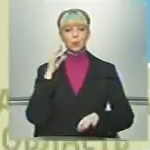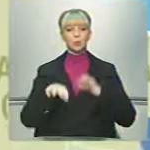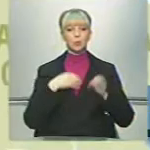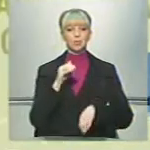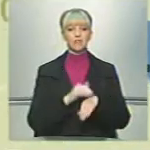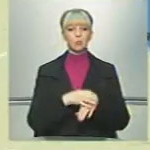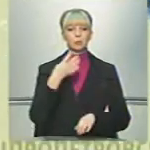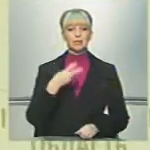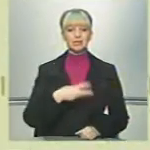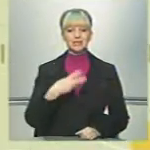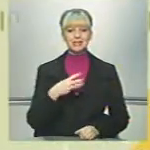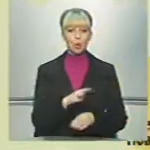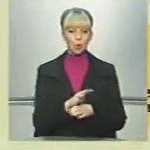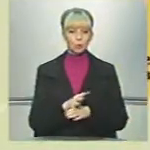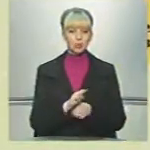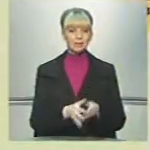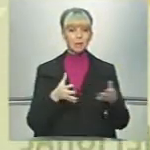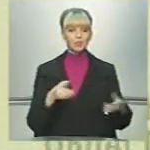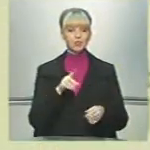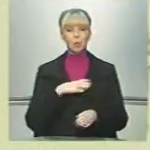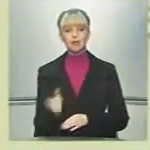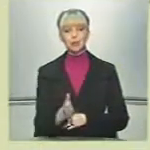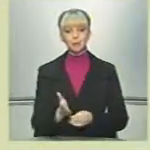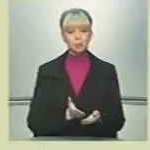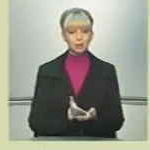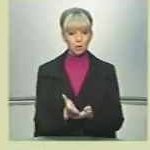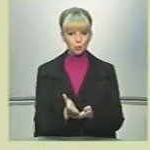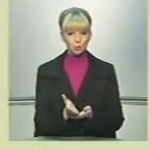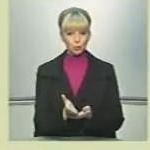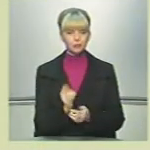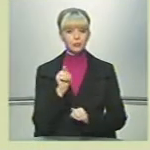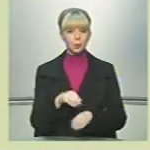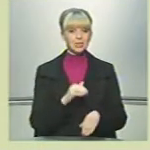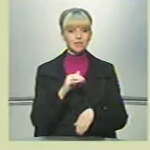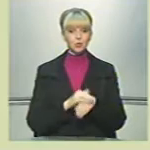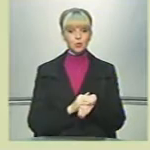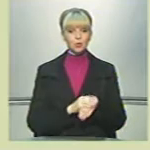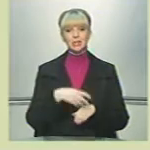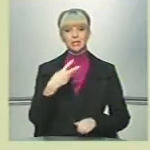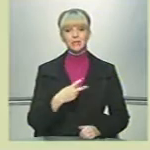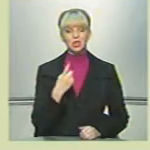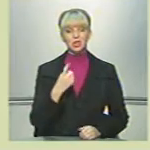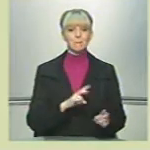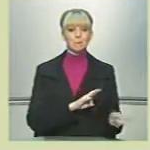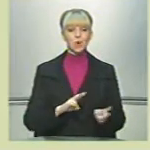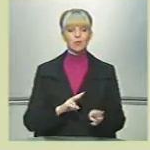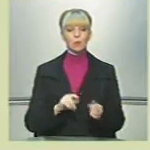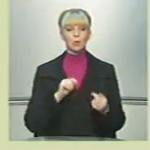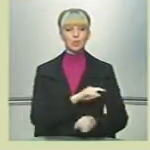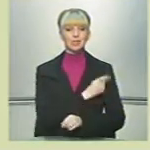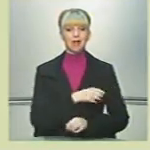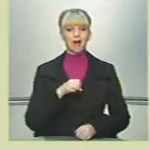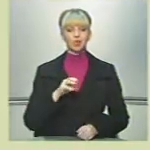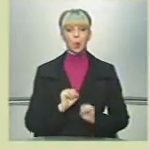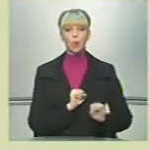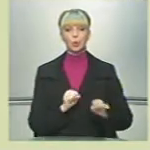зафіксовано 30 обстрілів. Найбільше їх було на Маріупольському напрямку. Тут зафіксували 21 провокацію проти сил АТО.